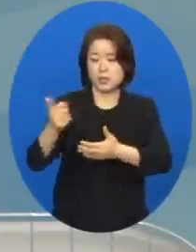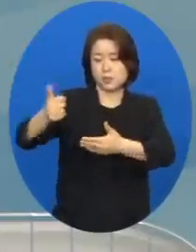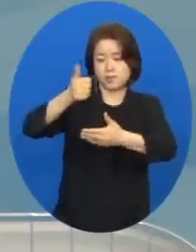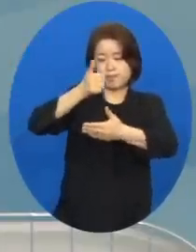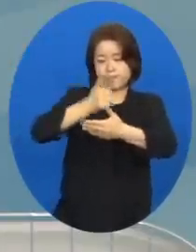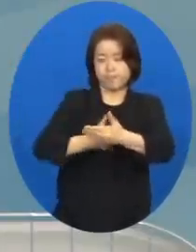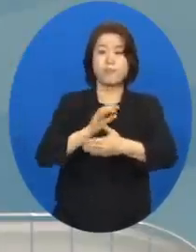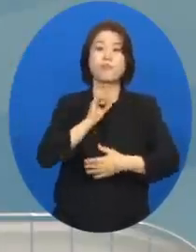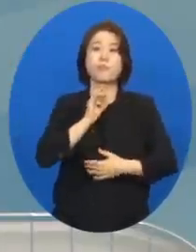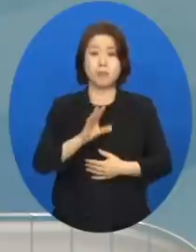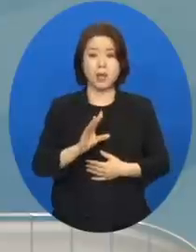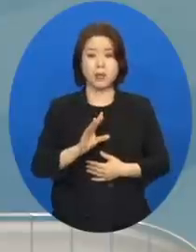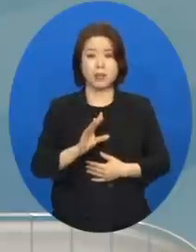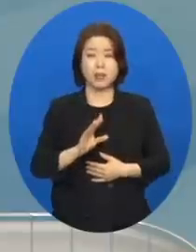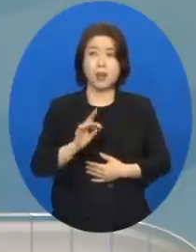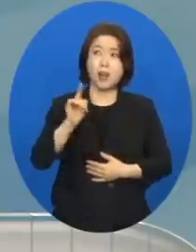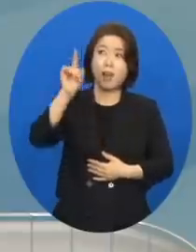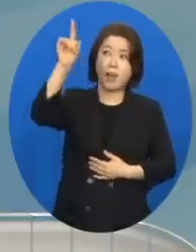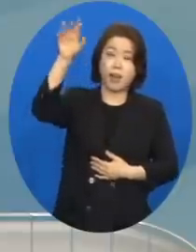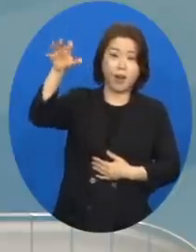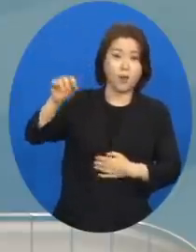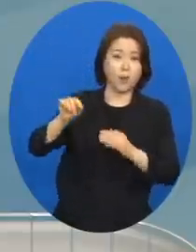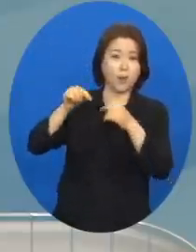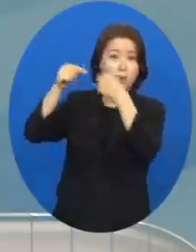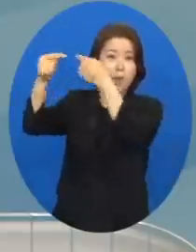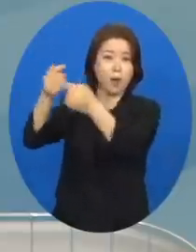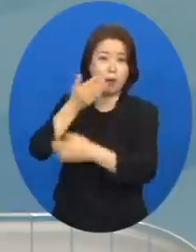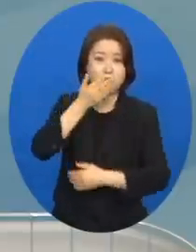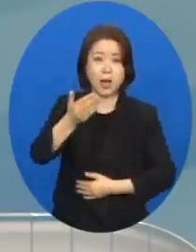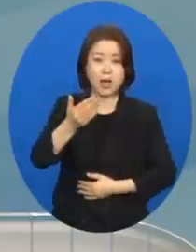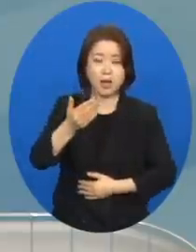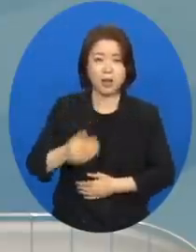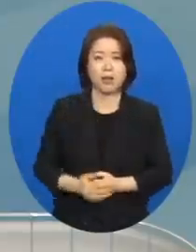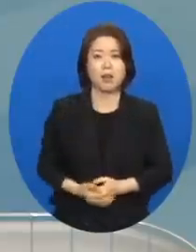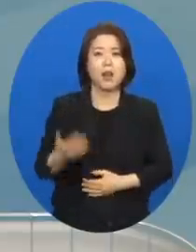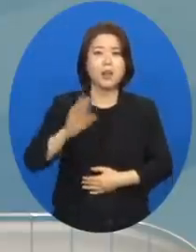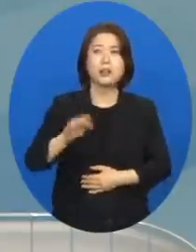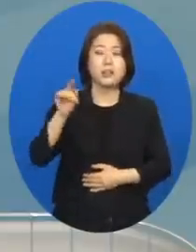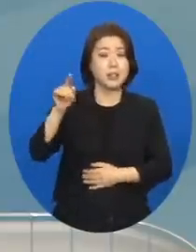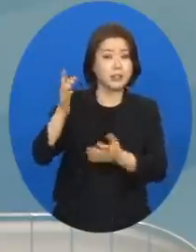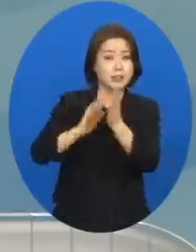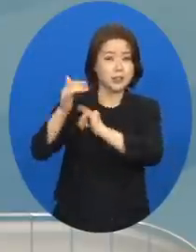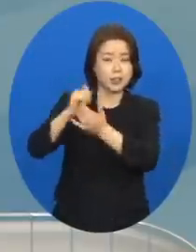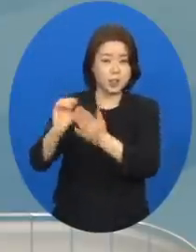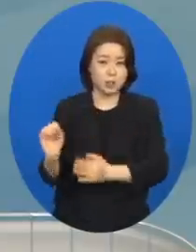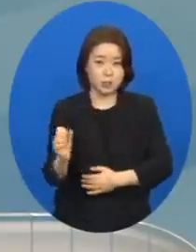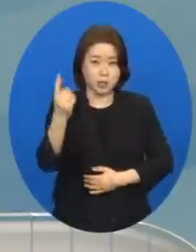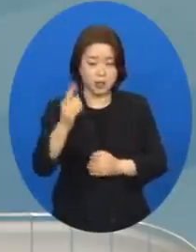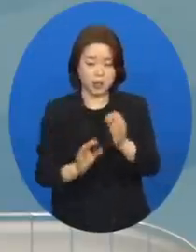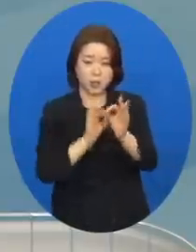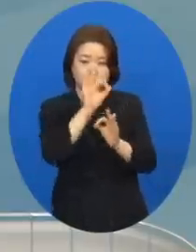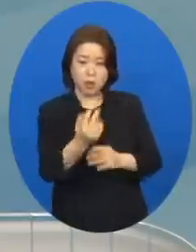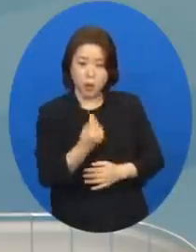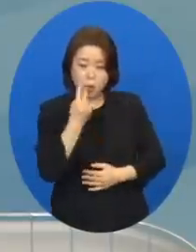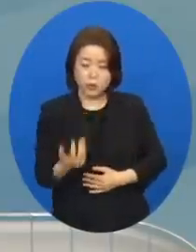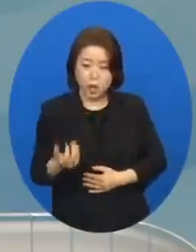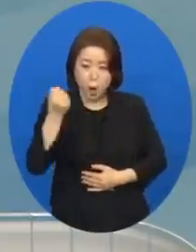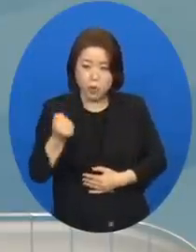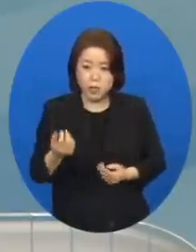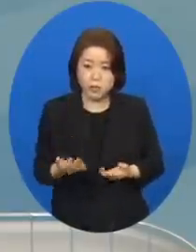자만 천국에 갈 수 있거든요. 근데 그 예수님으로 인하여 영생을 얻는